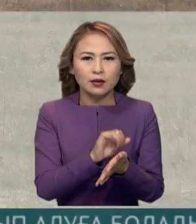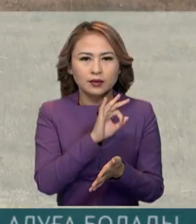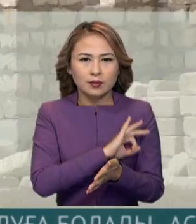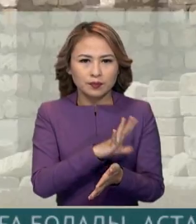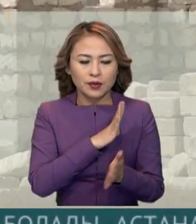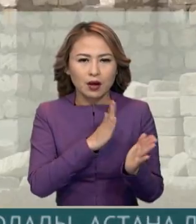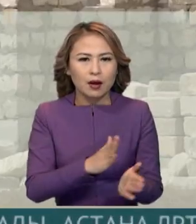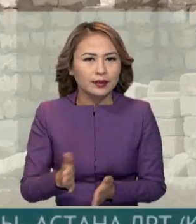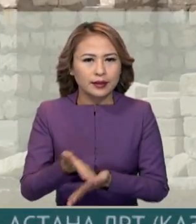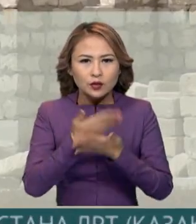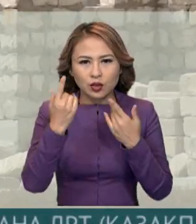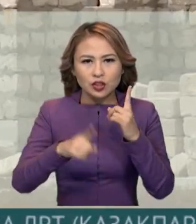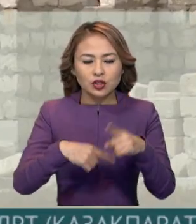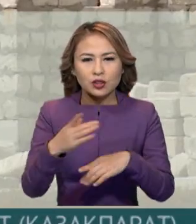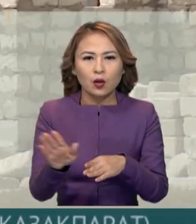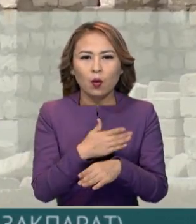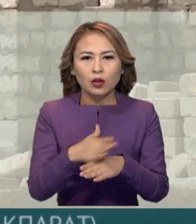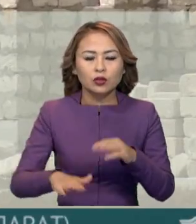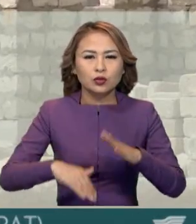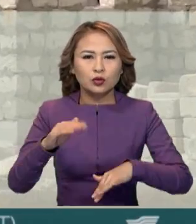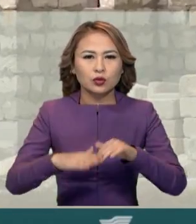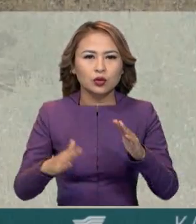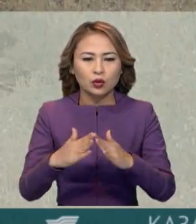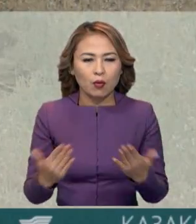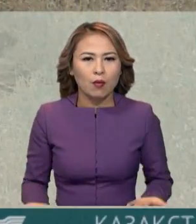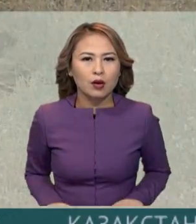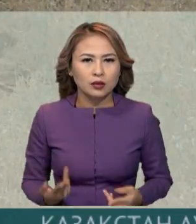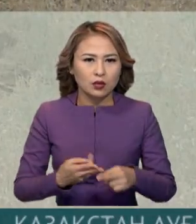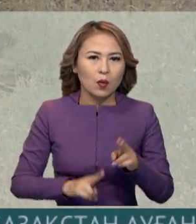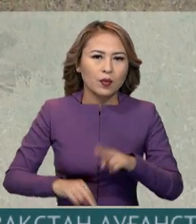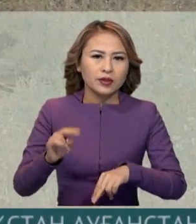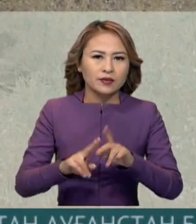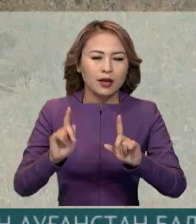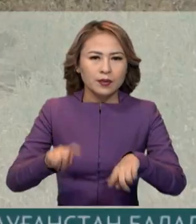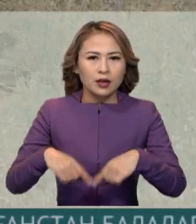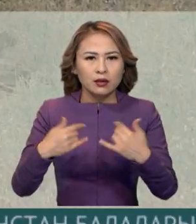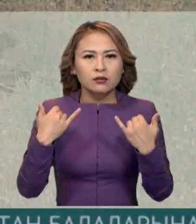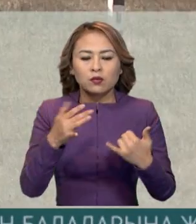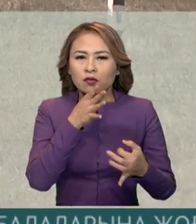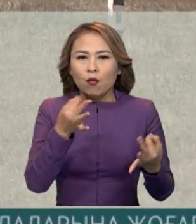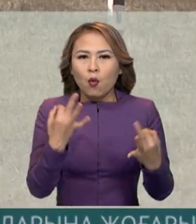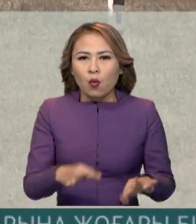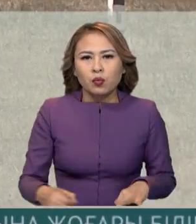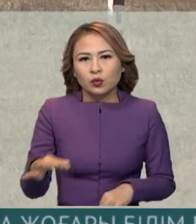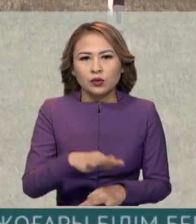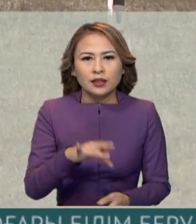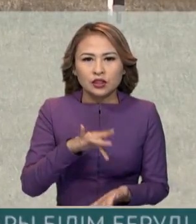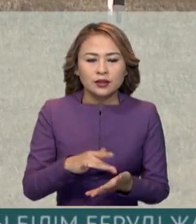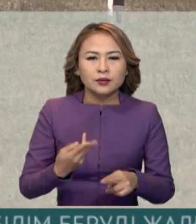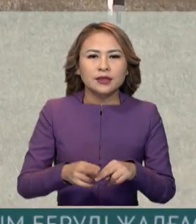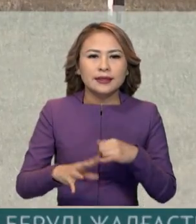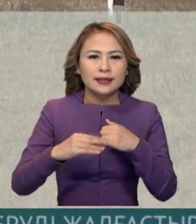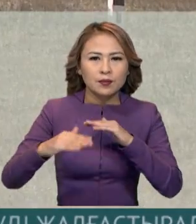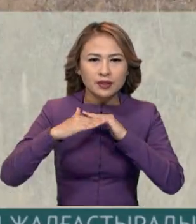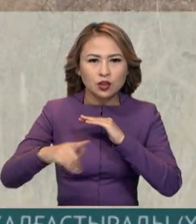түрде реттелмеген. Қалғандары жекенің қолында. Тұрғын үй құрылысына берілген аймақтар қазір бос жатыр. Облыс орталығында жер